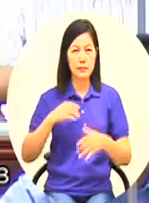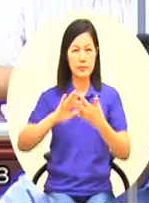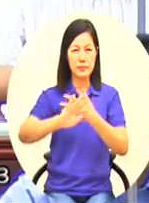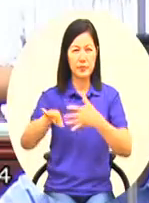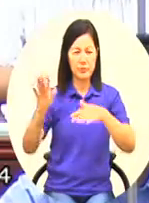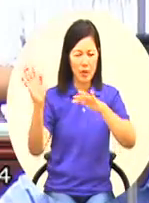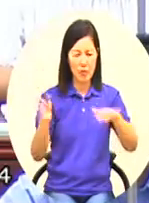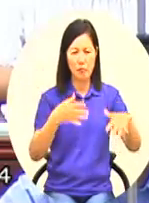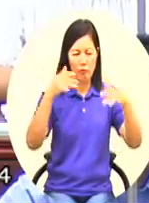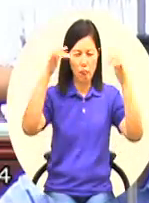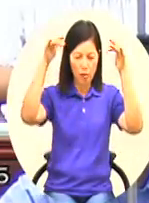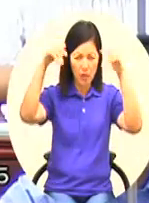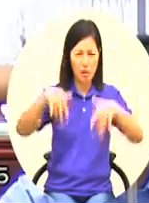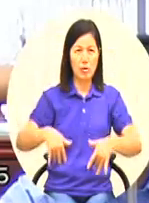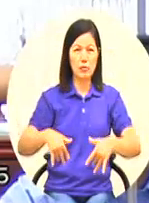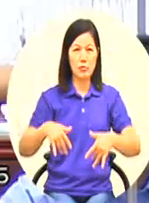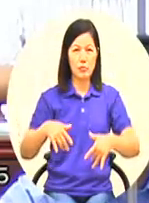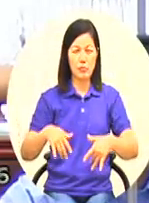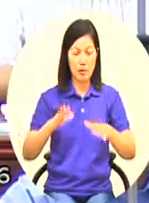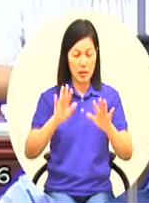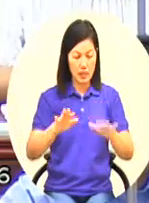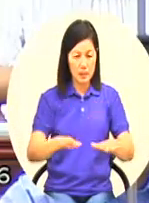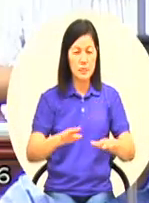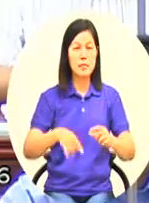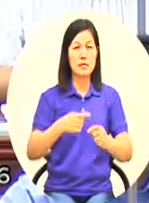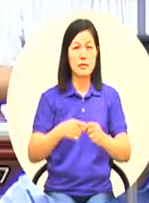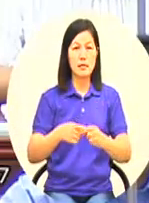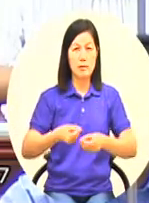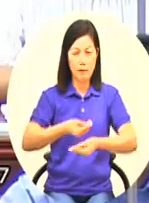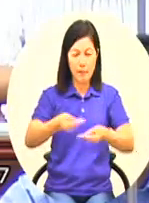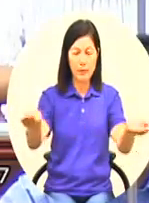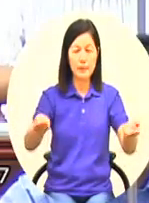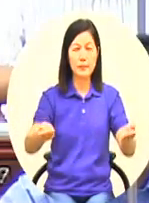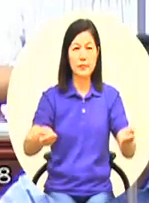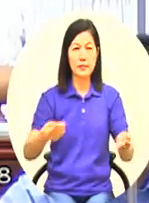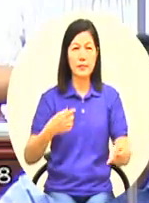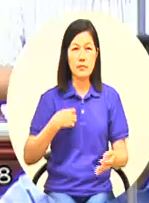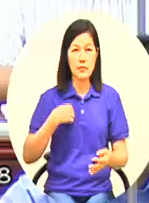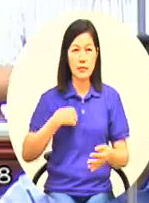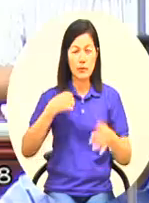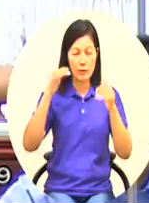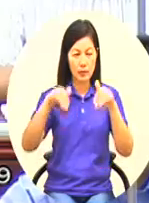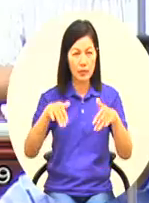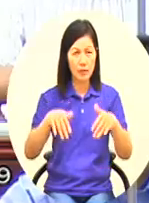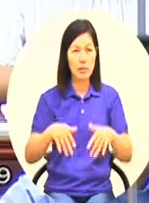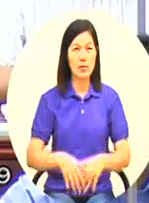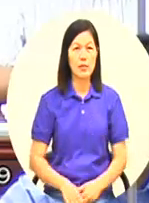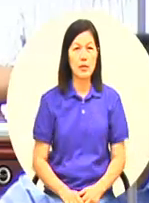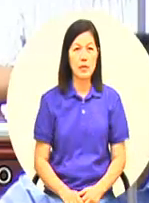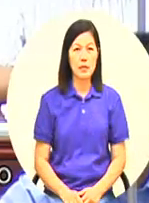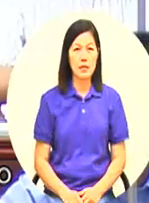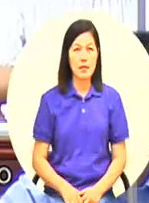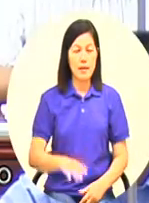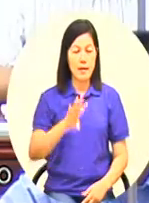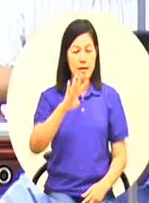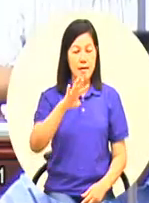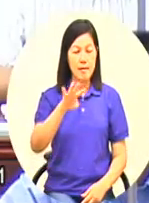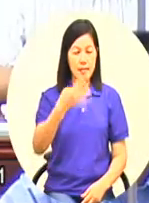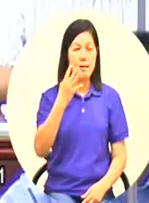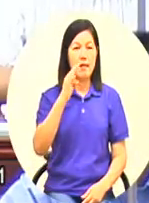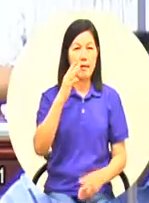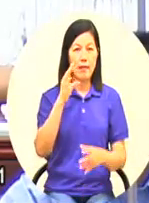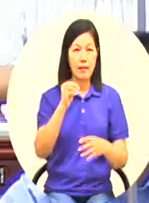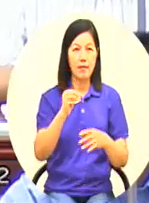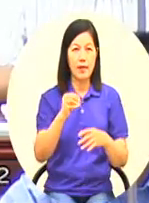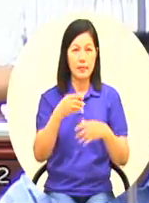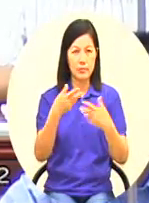衣今年我们要发给他们。那最近我们又从现有的预算大概有400多万，我们来发给